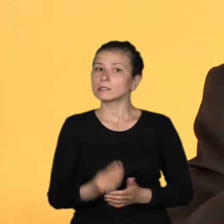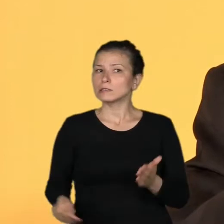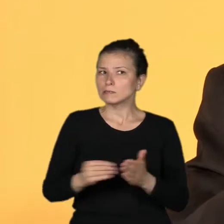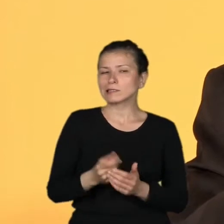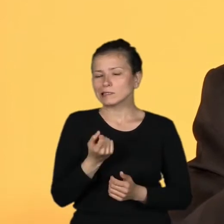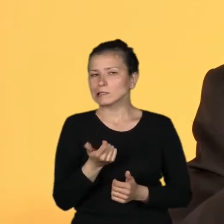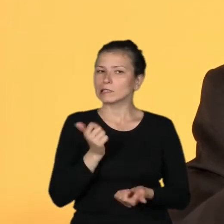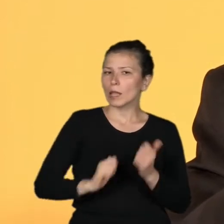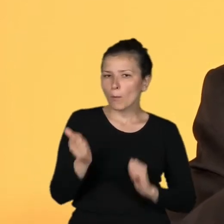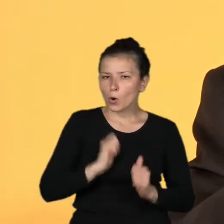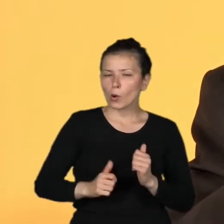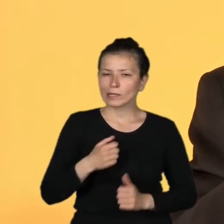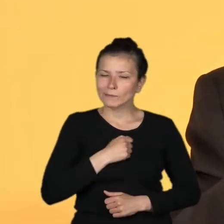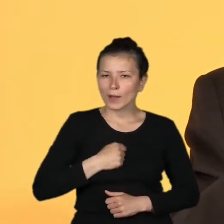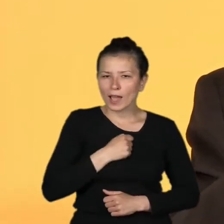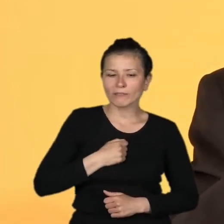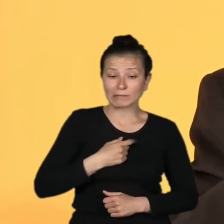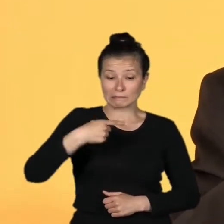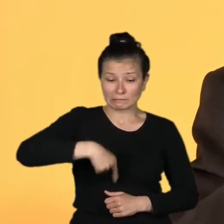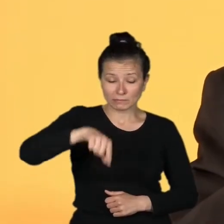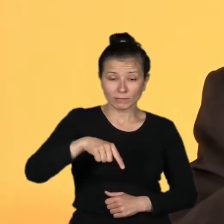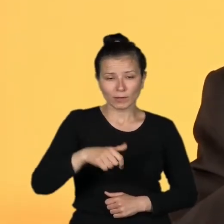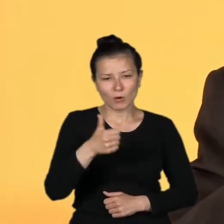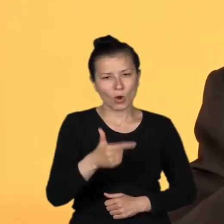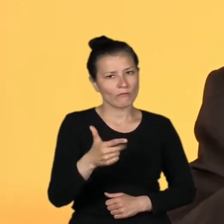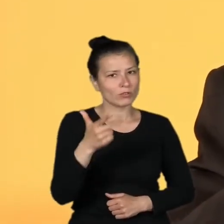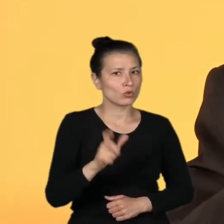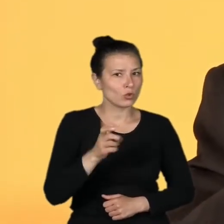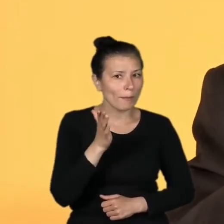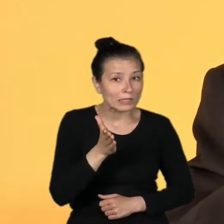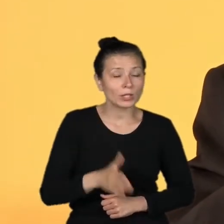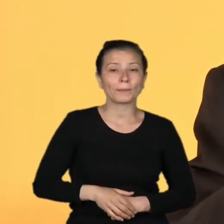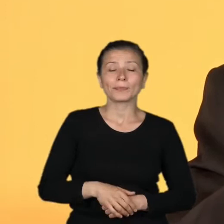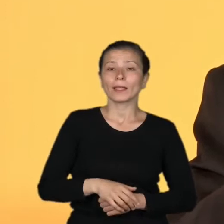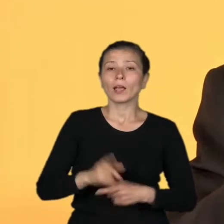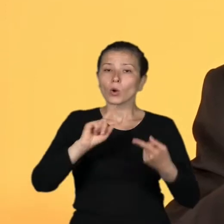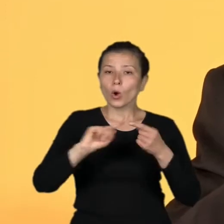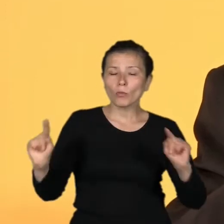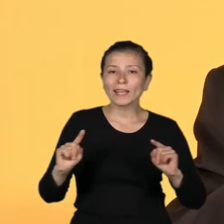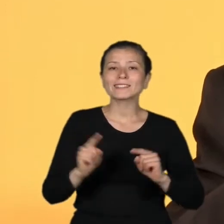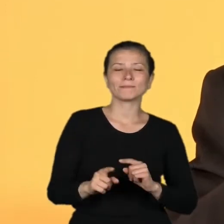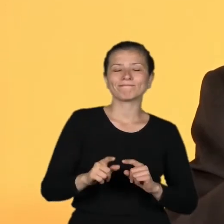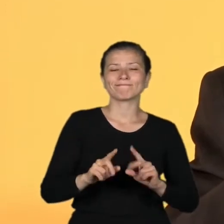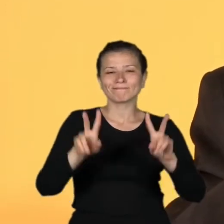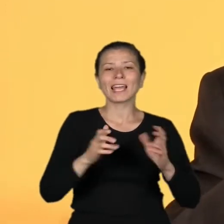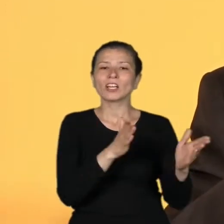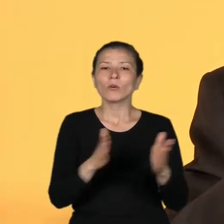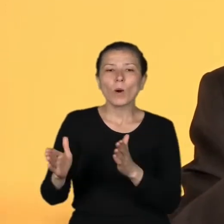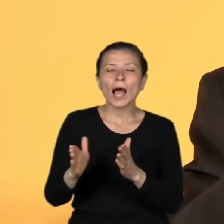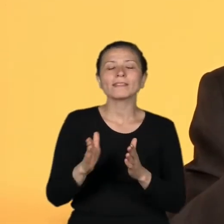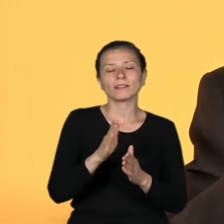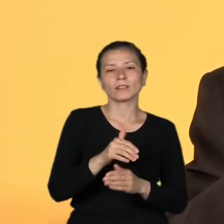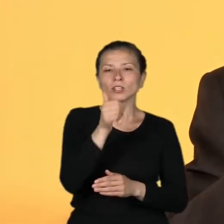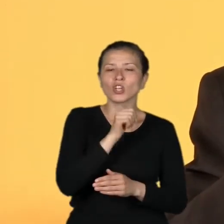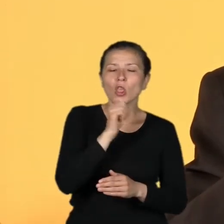się martwię o to, co może dziać się w najbliższych latach w kontekście Zielonego Ładu, zielonej energii,